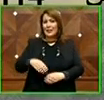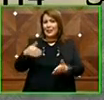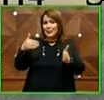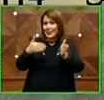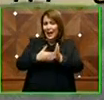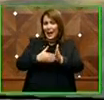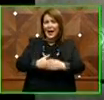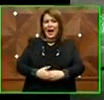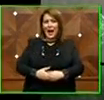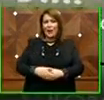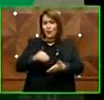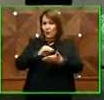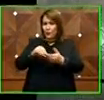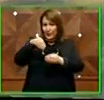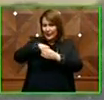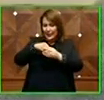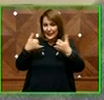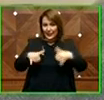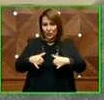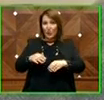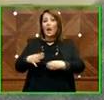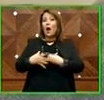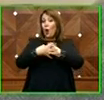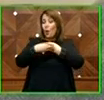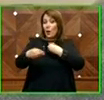61543، وخارج الوطن عددها